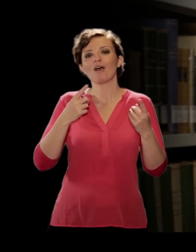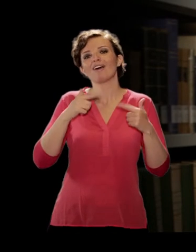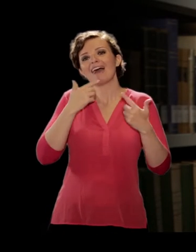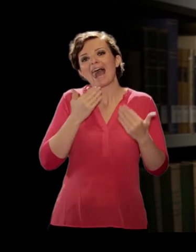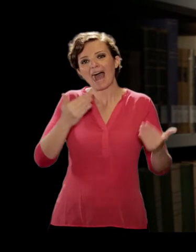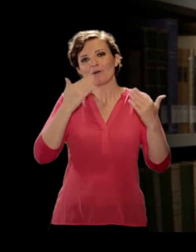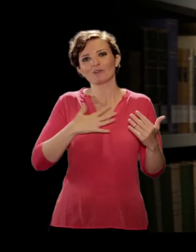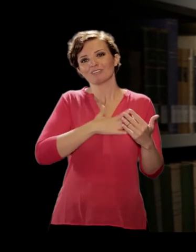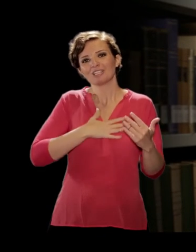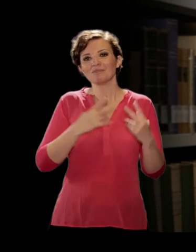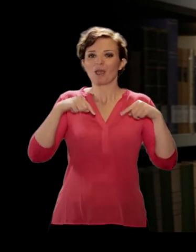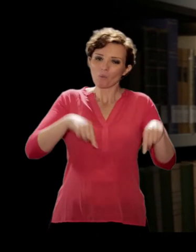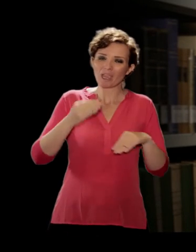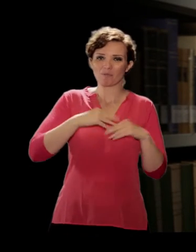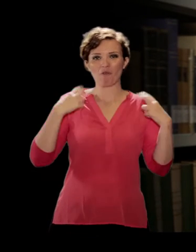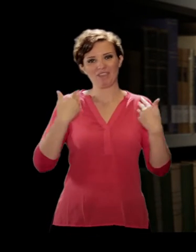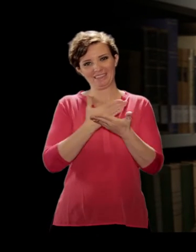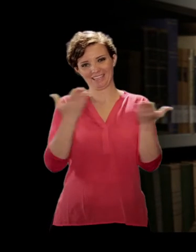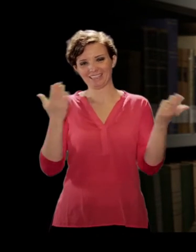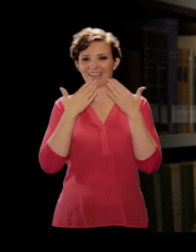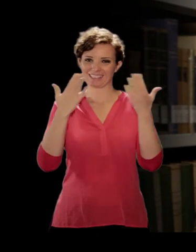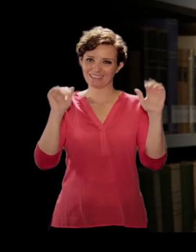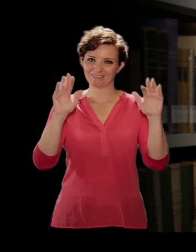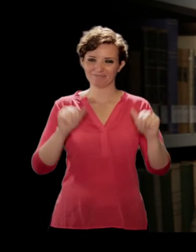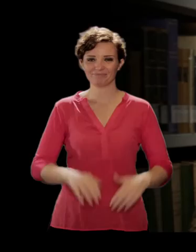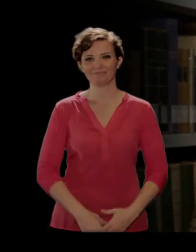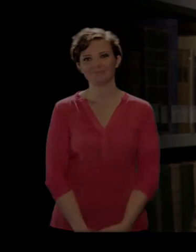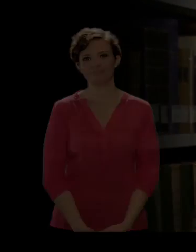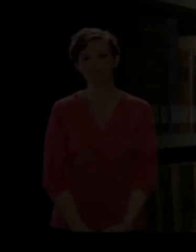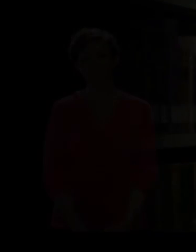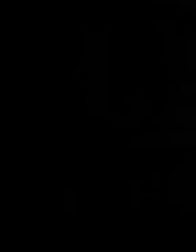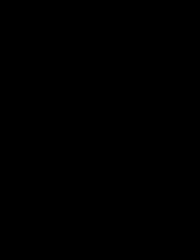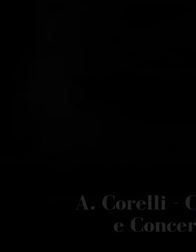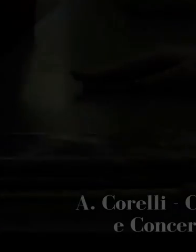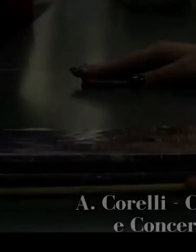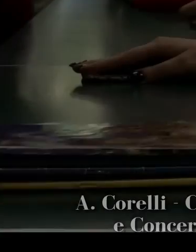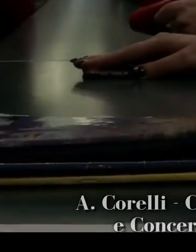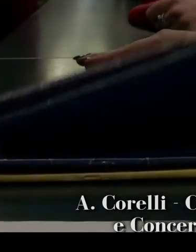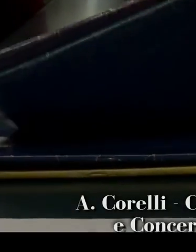vostra vita lavorativa. Grazie.